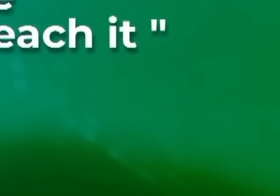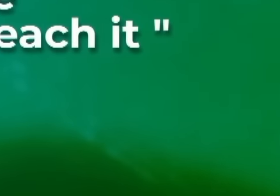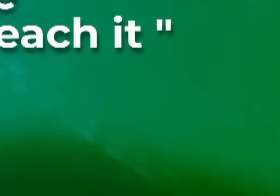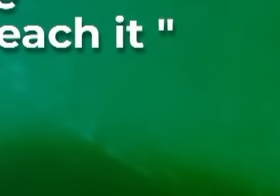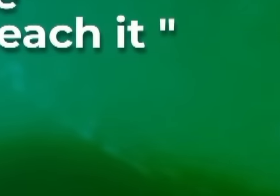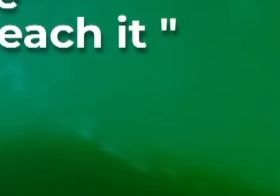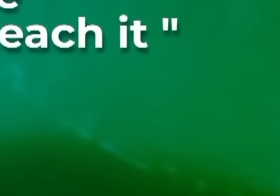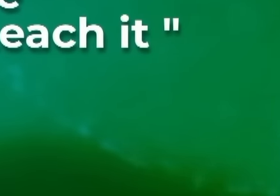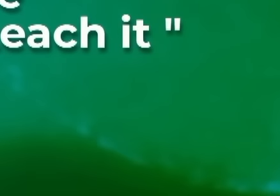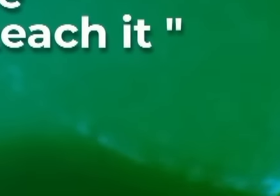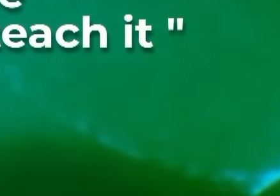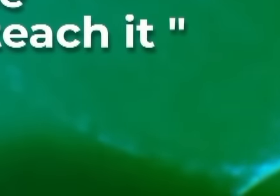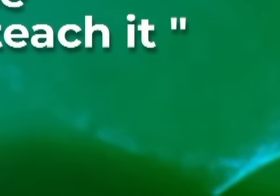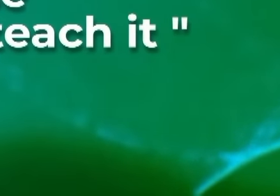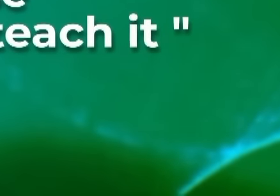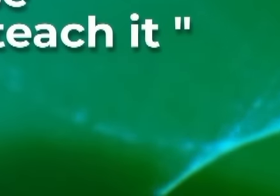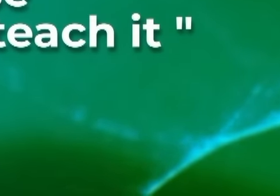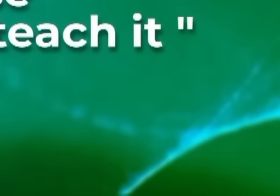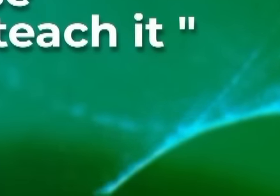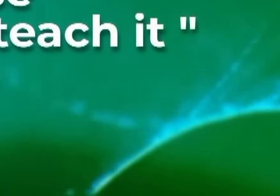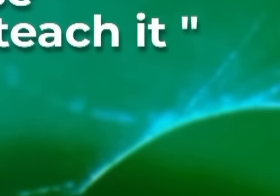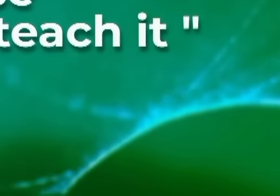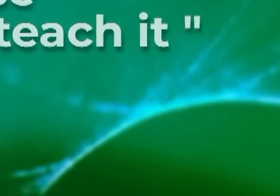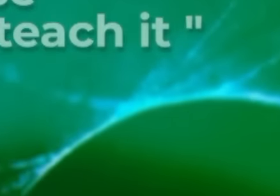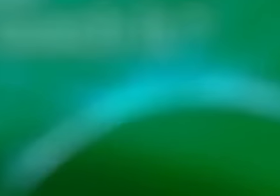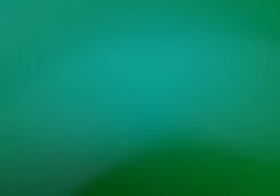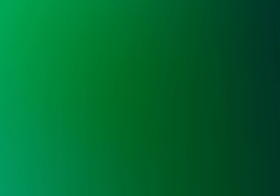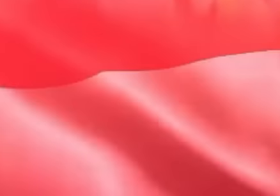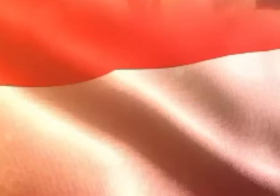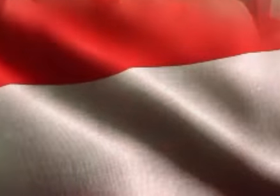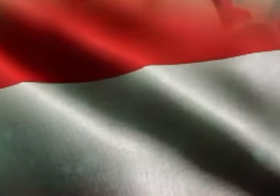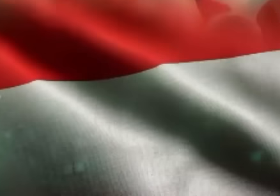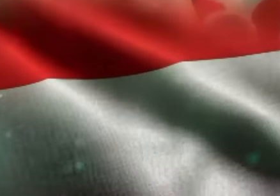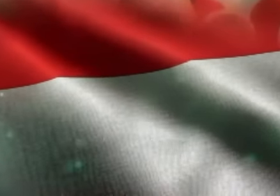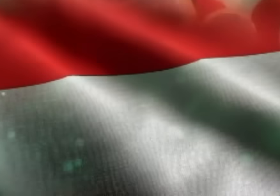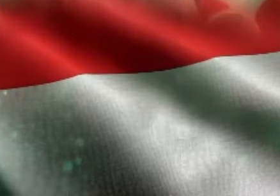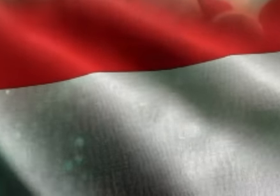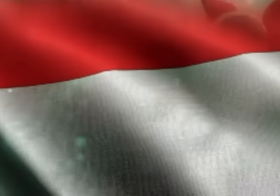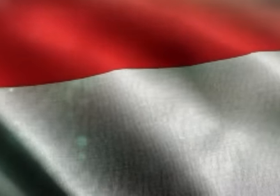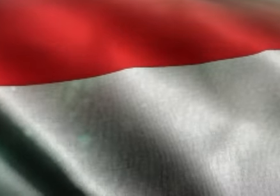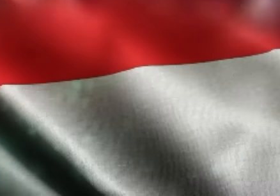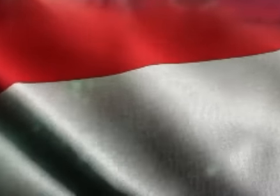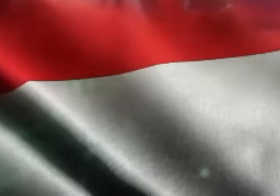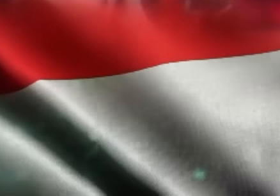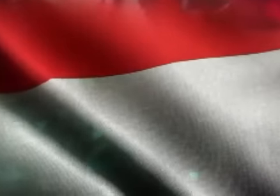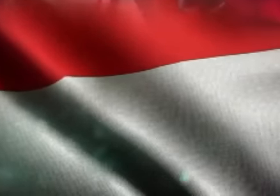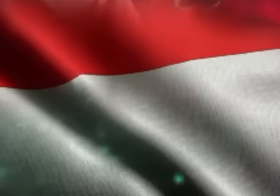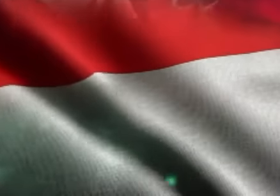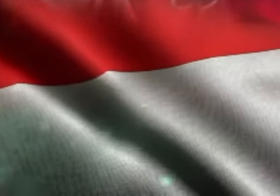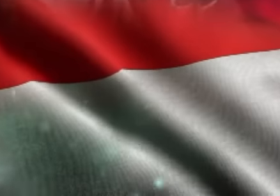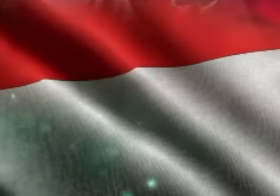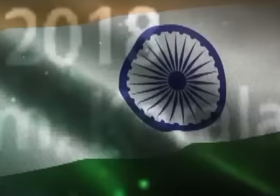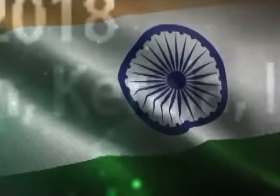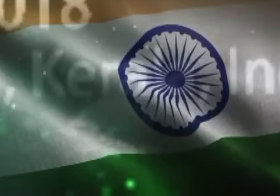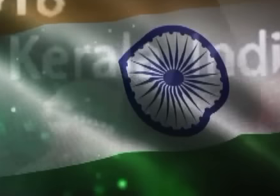ya Ya Allah Ya Allah Ya Allah Ya